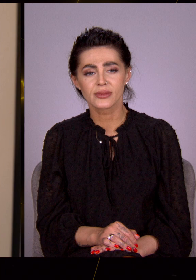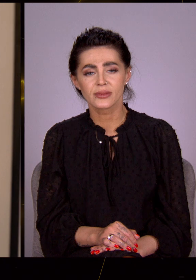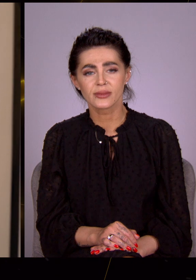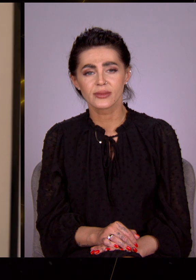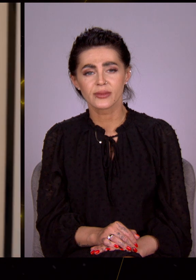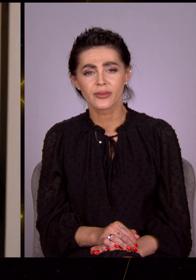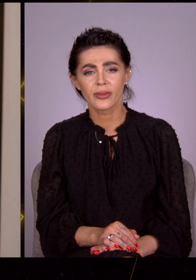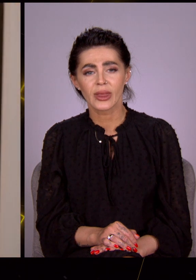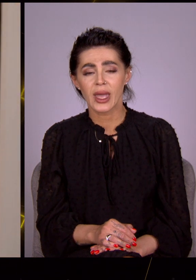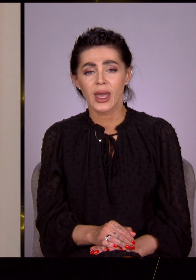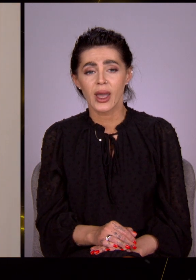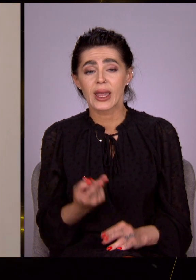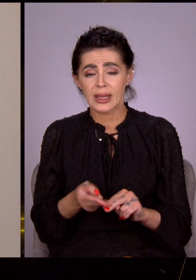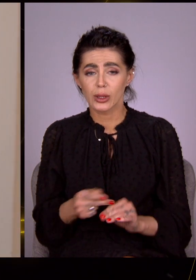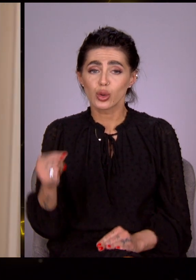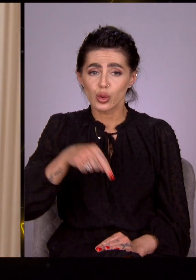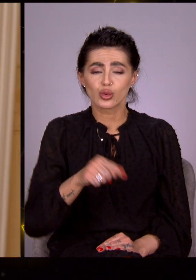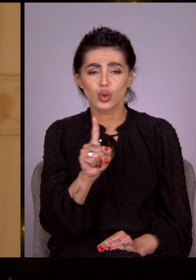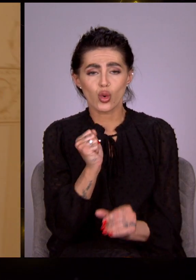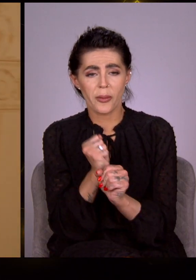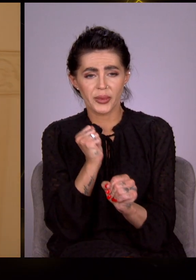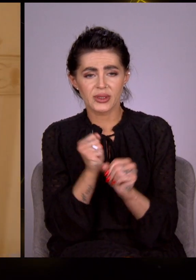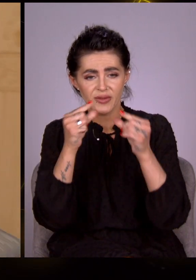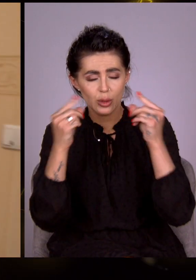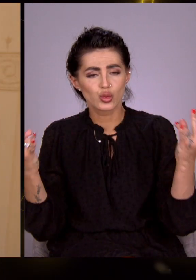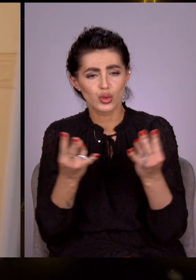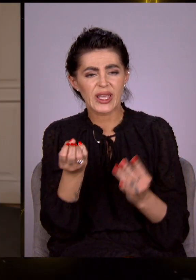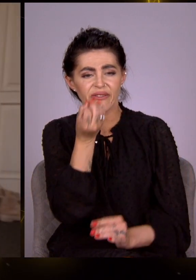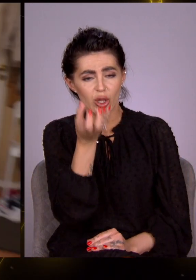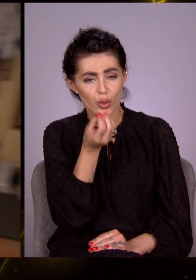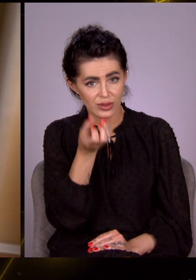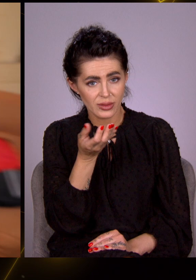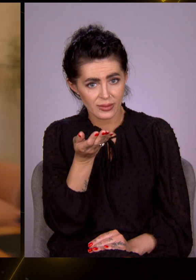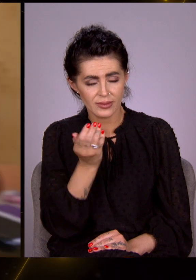Для того, аби робити віночки, треба квіточки.